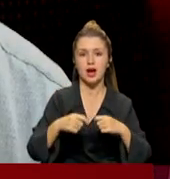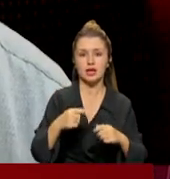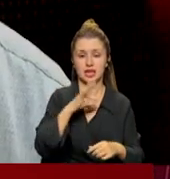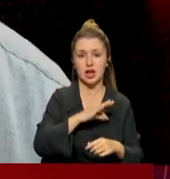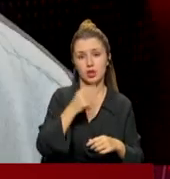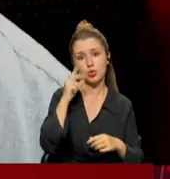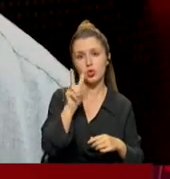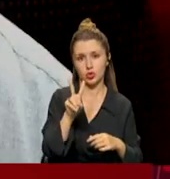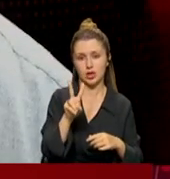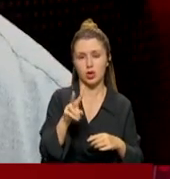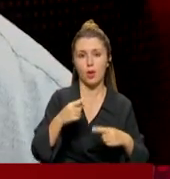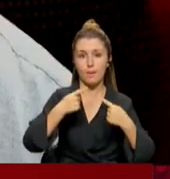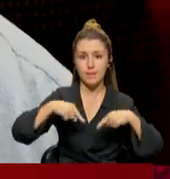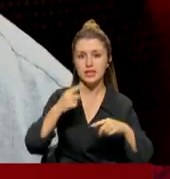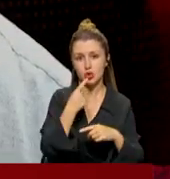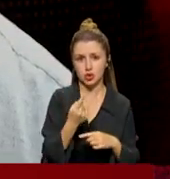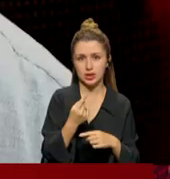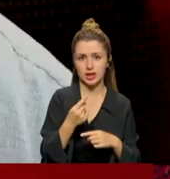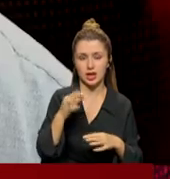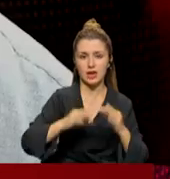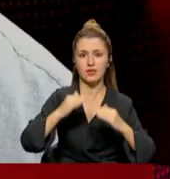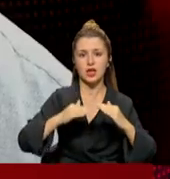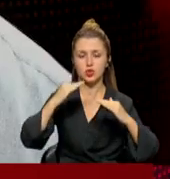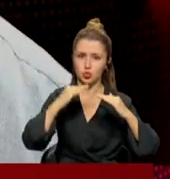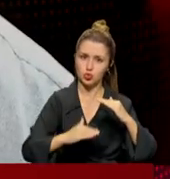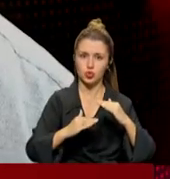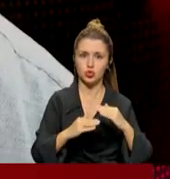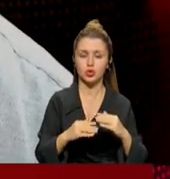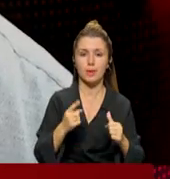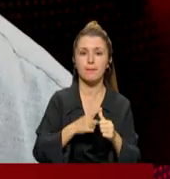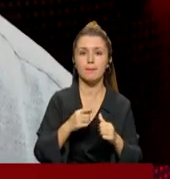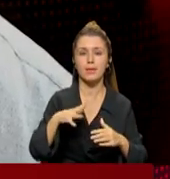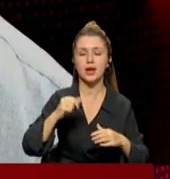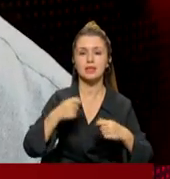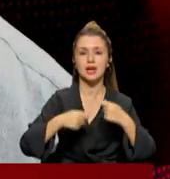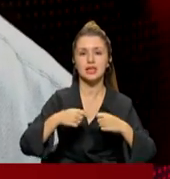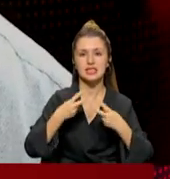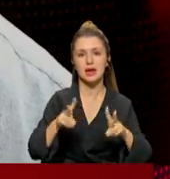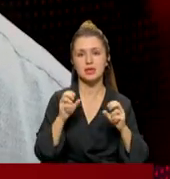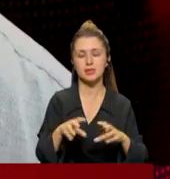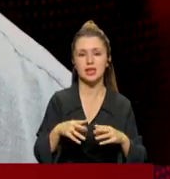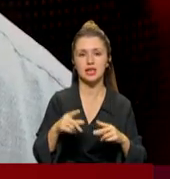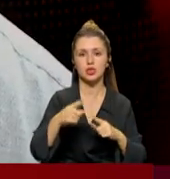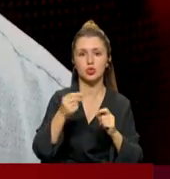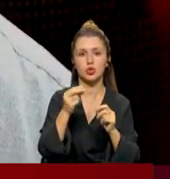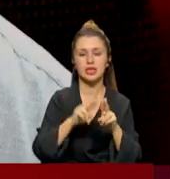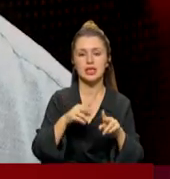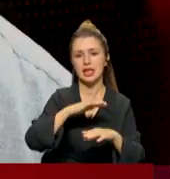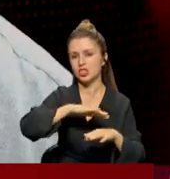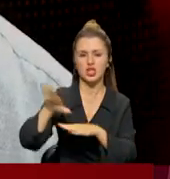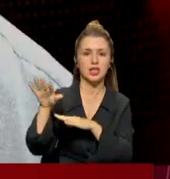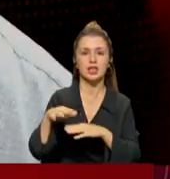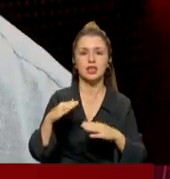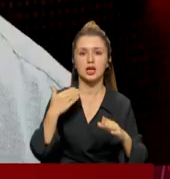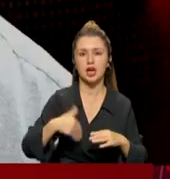bunu gösteriyor. Biz diyoruz ki enflasyonu düşürün. Bir, Merkez Bankası'nı serbest bırakın. TÜİK'ten elinizi çekin.